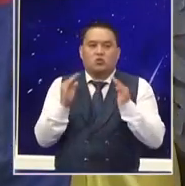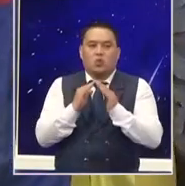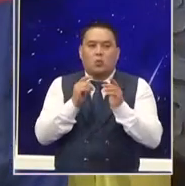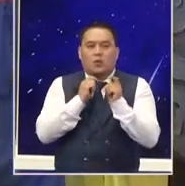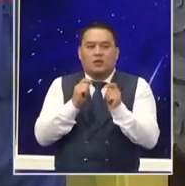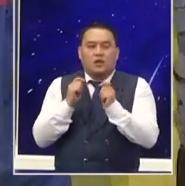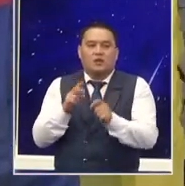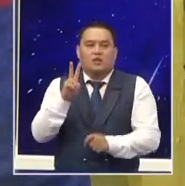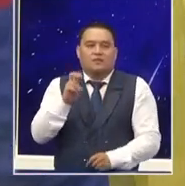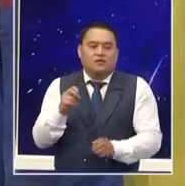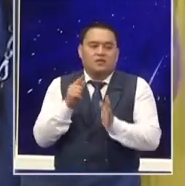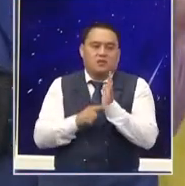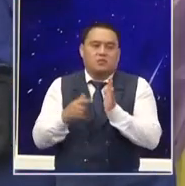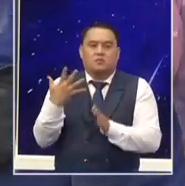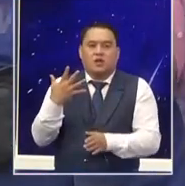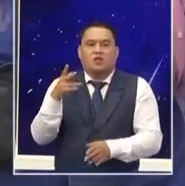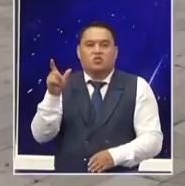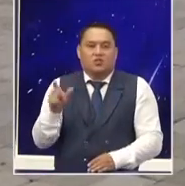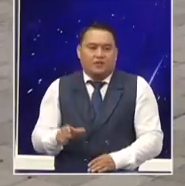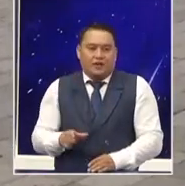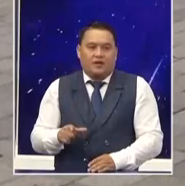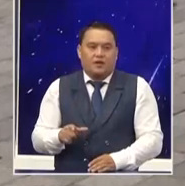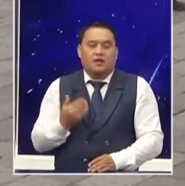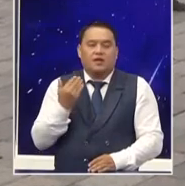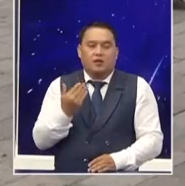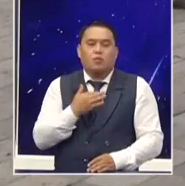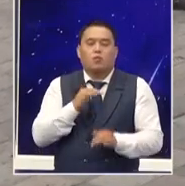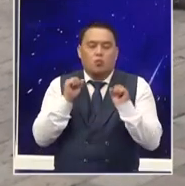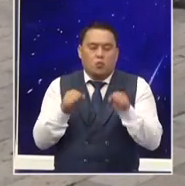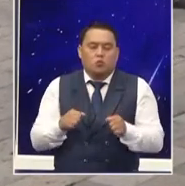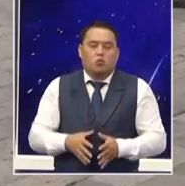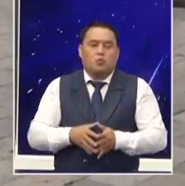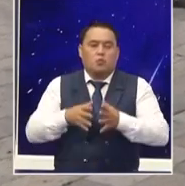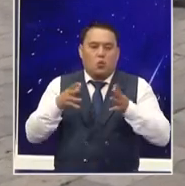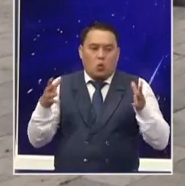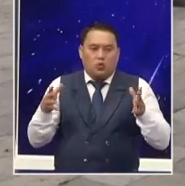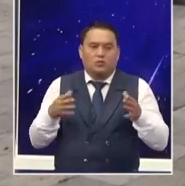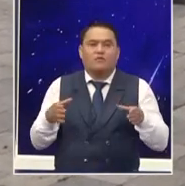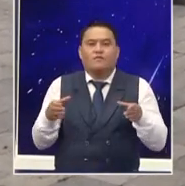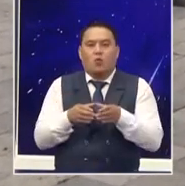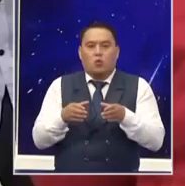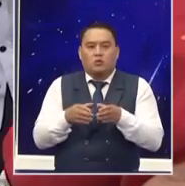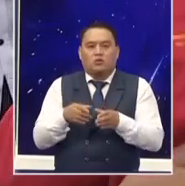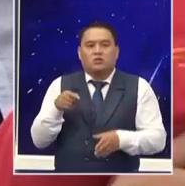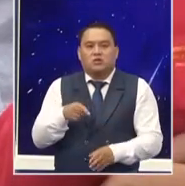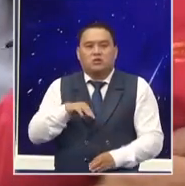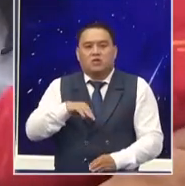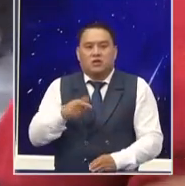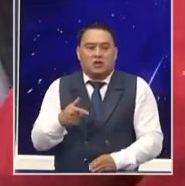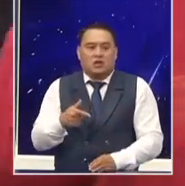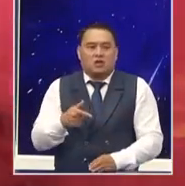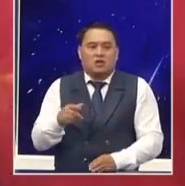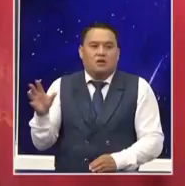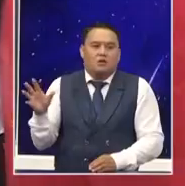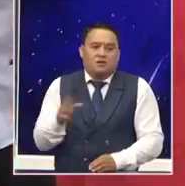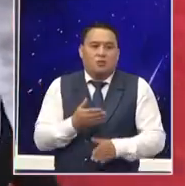головой стали 275 нуждающихся семей. И их может стать больше, ведь принцип фонда «Жилье за 1000 тенге»